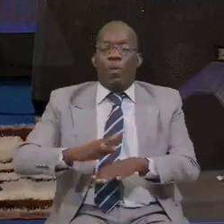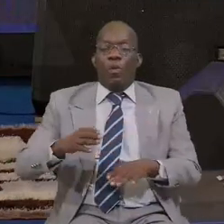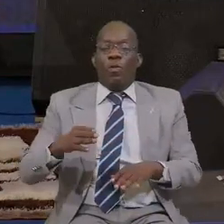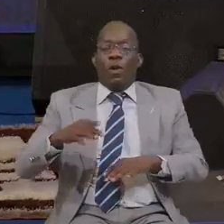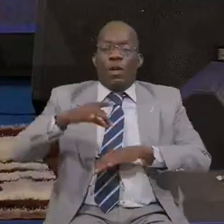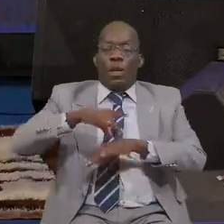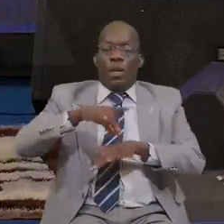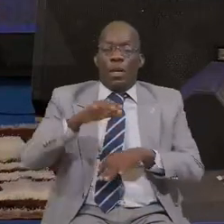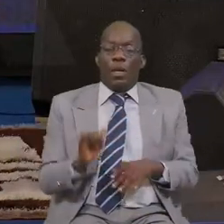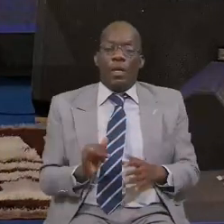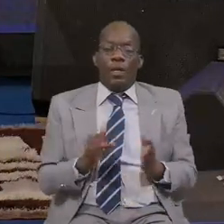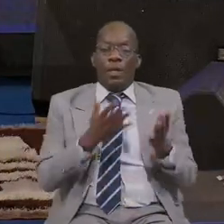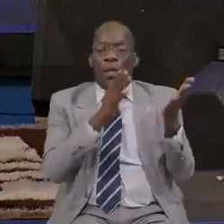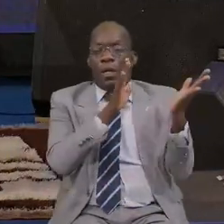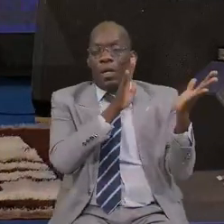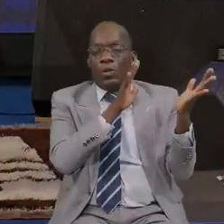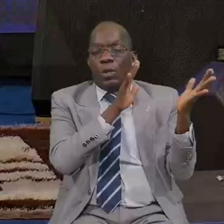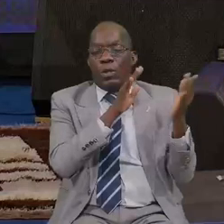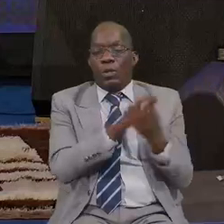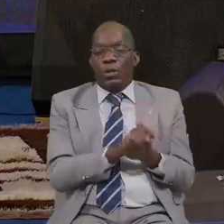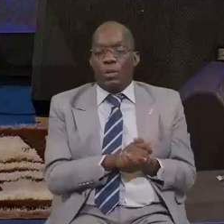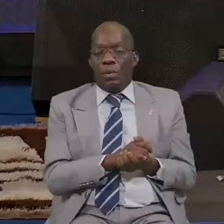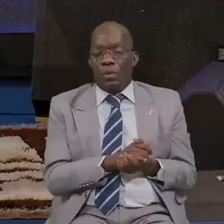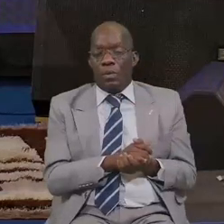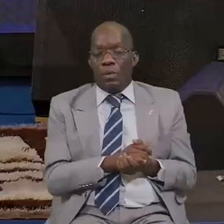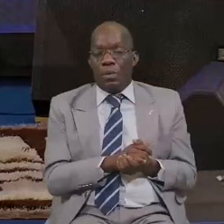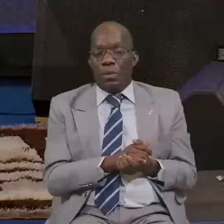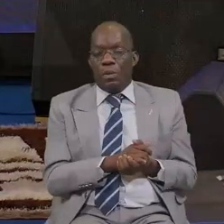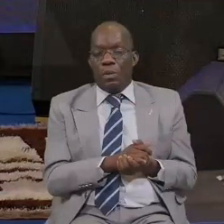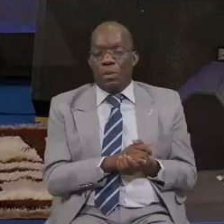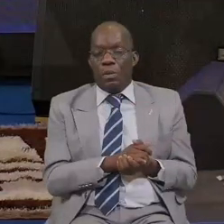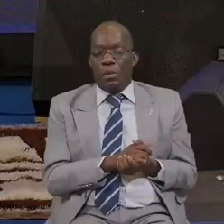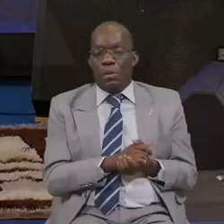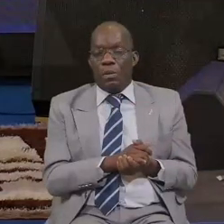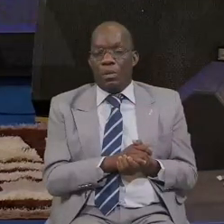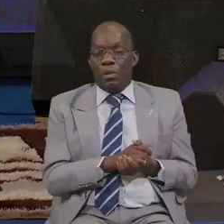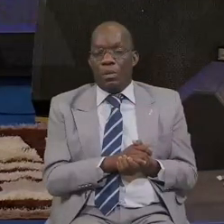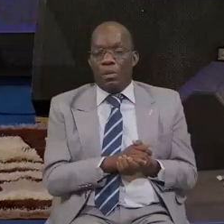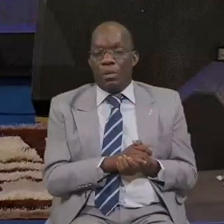Pour des attentes. Au-delà des attentes terrestres.